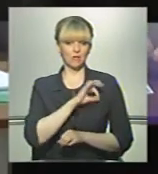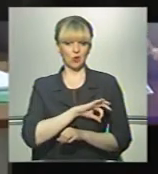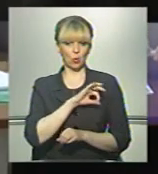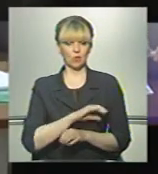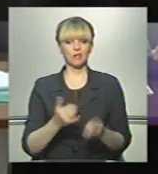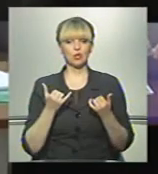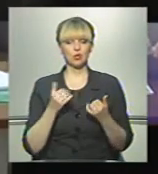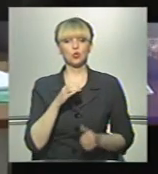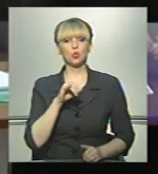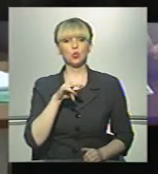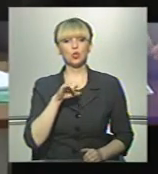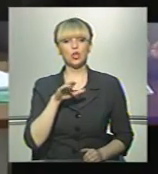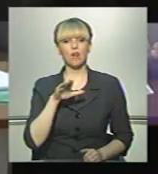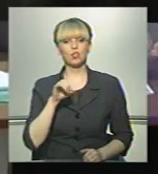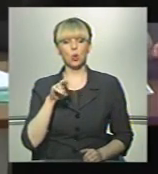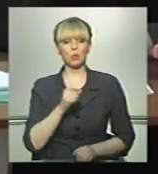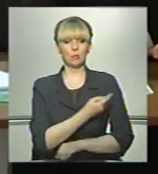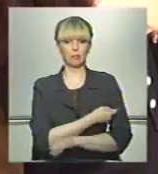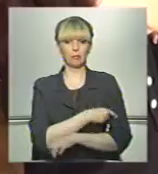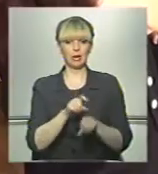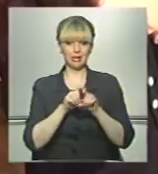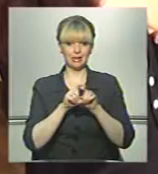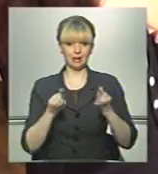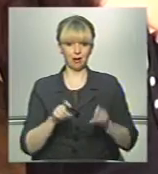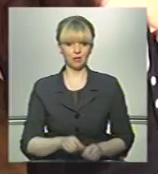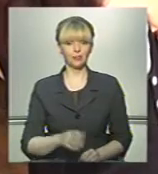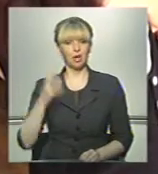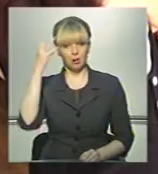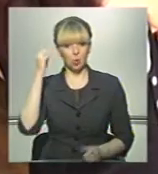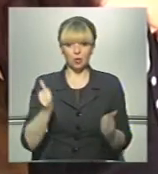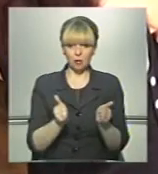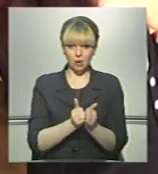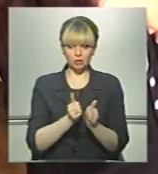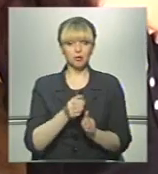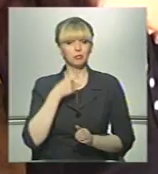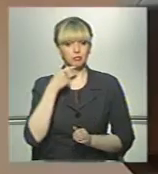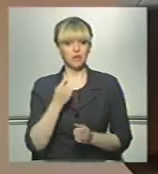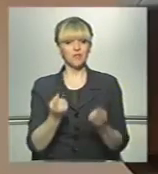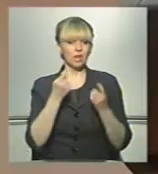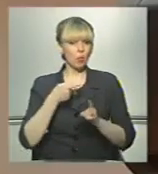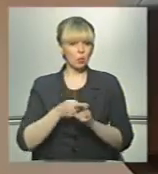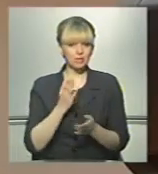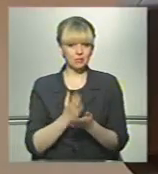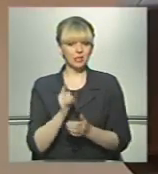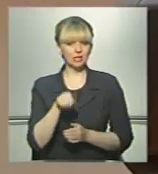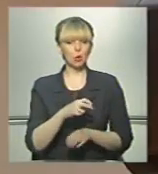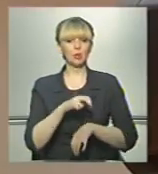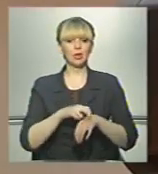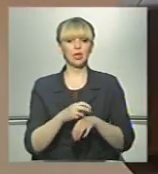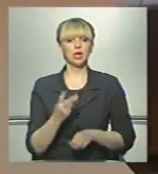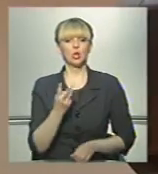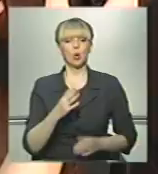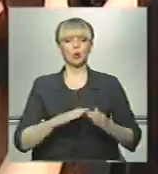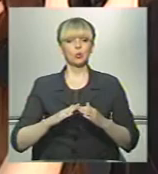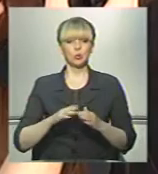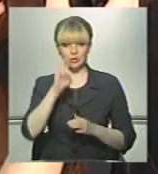використовуються Сучавською повітовою лікарнею. Молдовські партнери зауважують, великим позитивом є і те, що лікарі з трьох